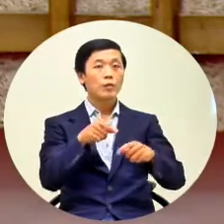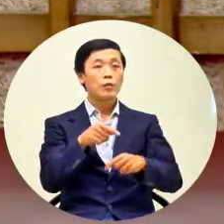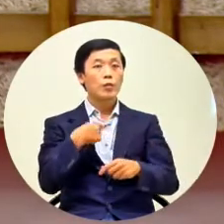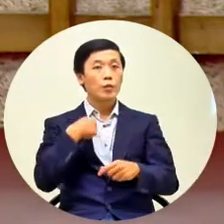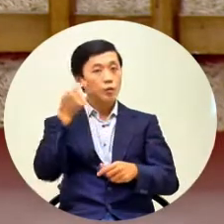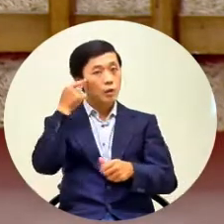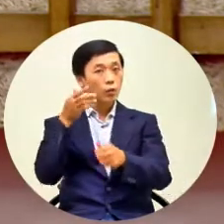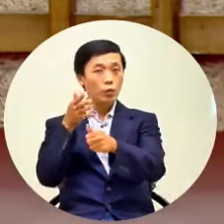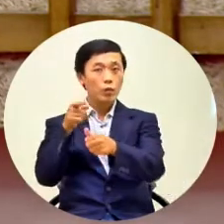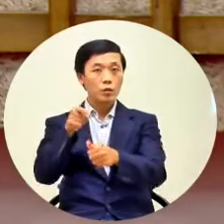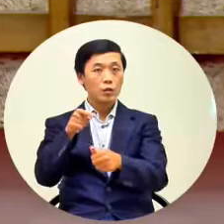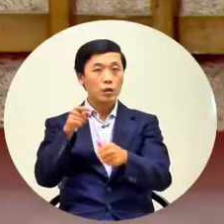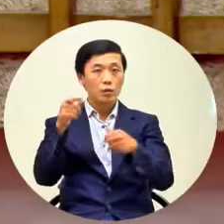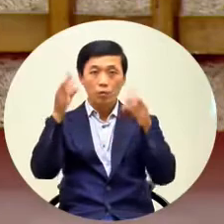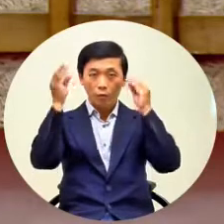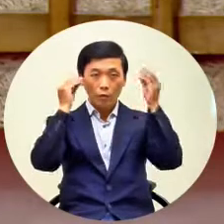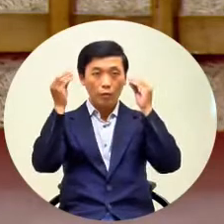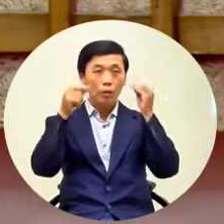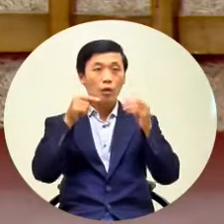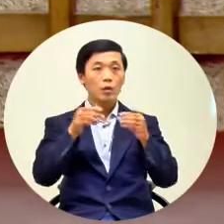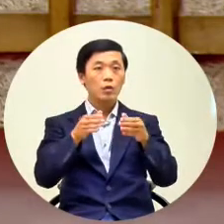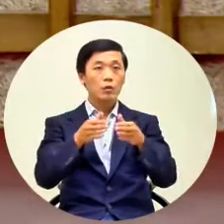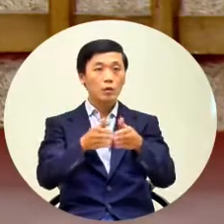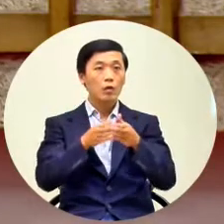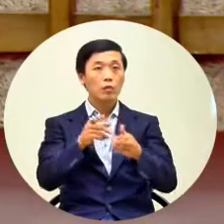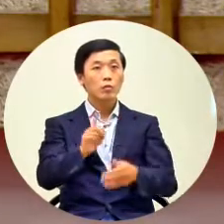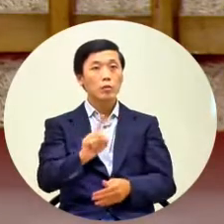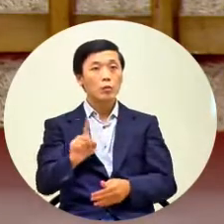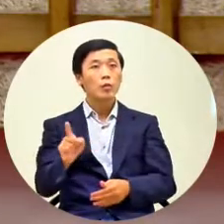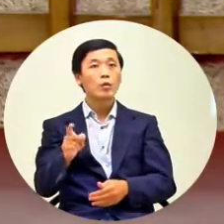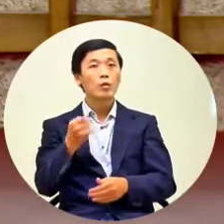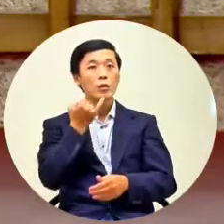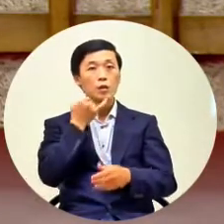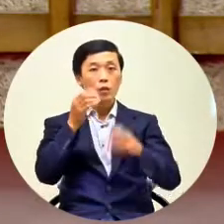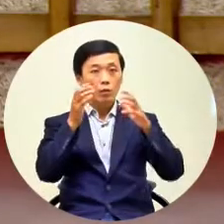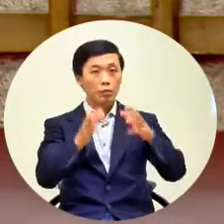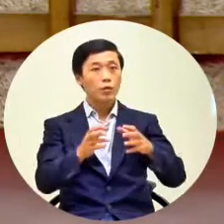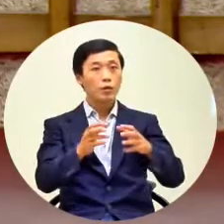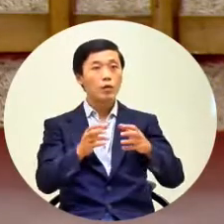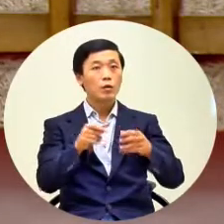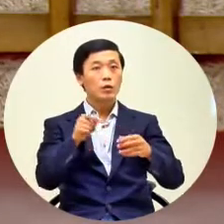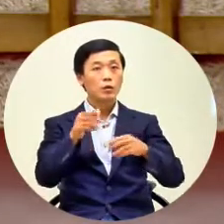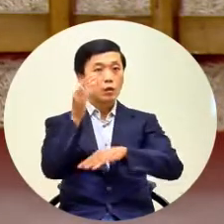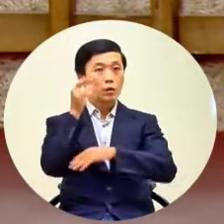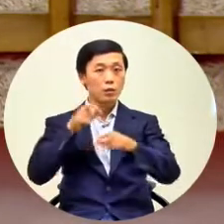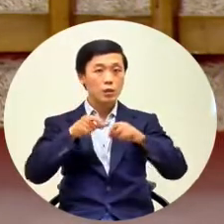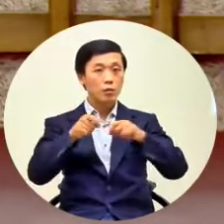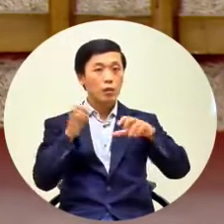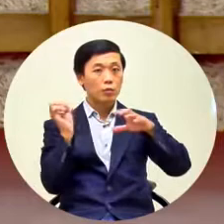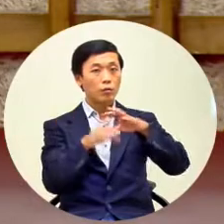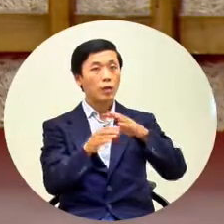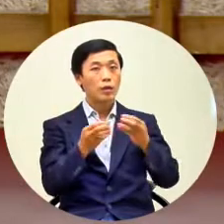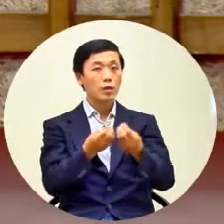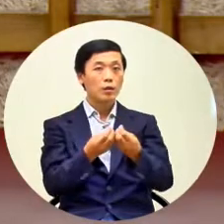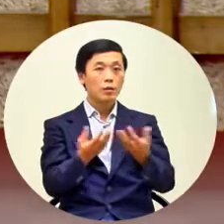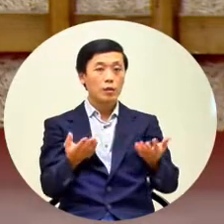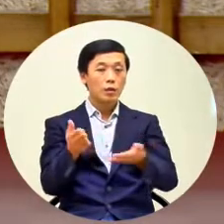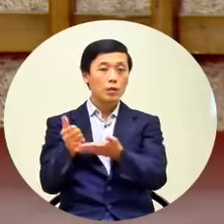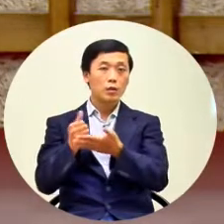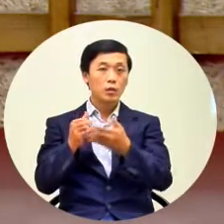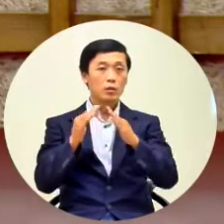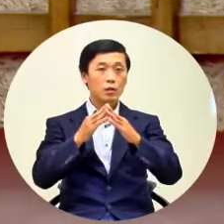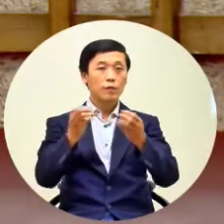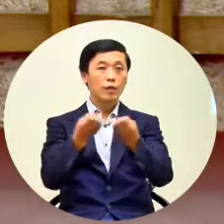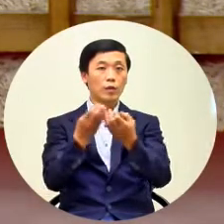教，如果这样的概念呢，要怎么样可以落实在这个政策推行里面？是不是这个可以请都发局长回